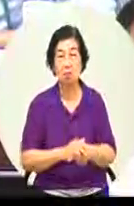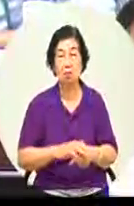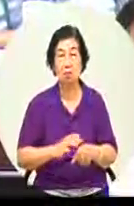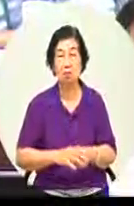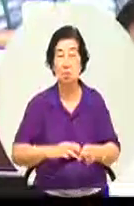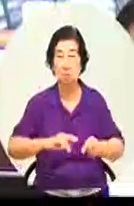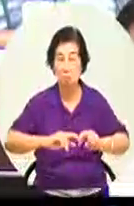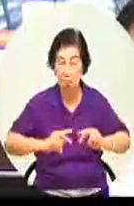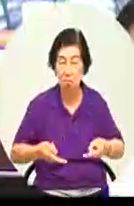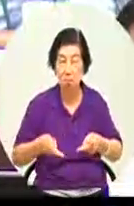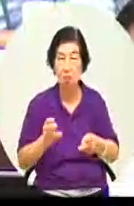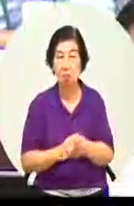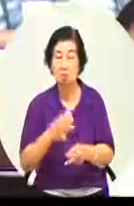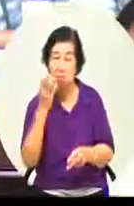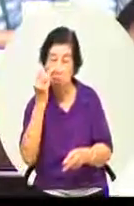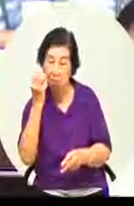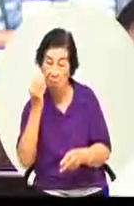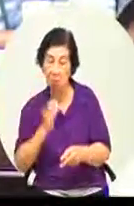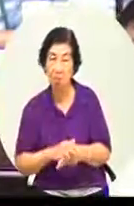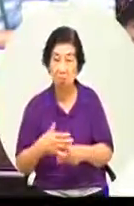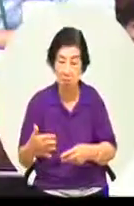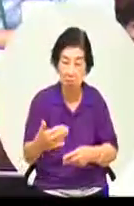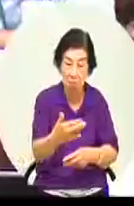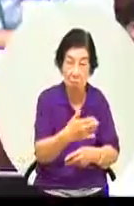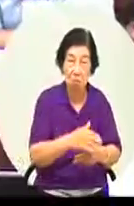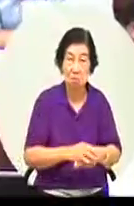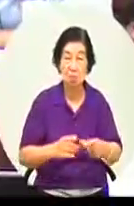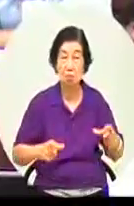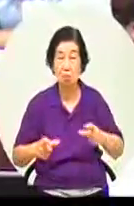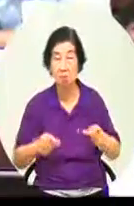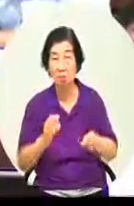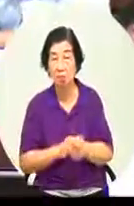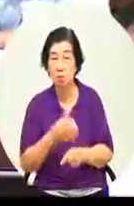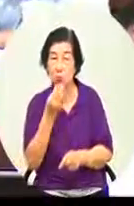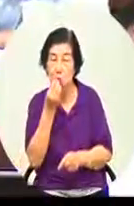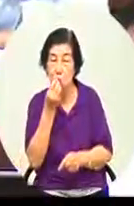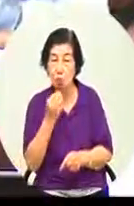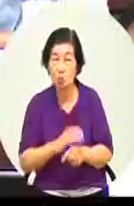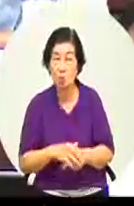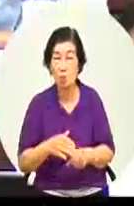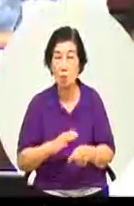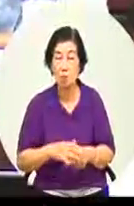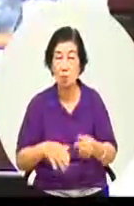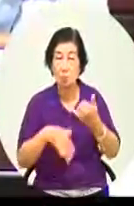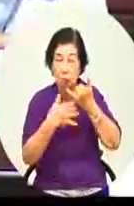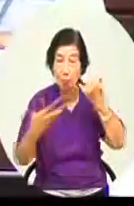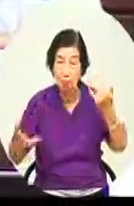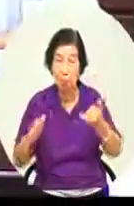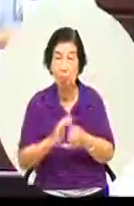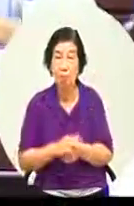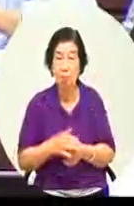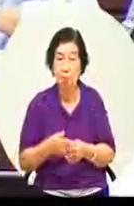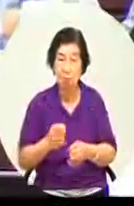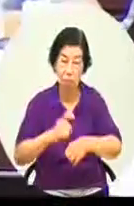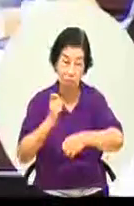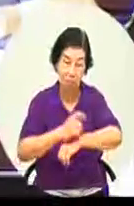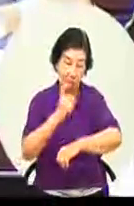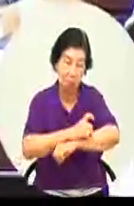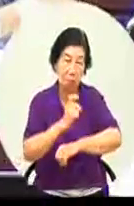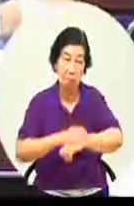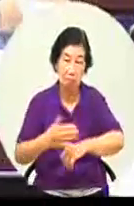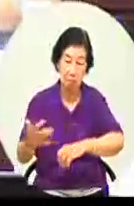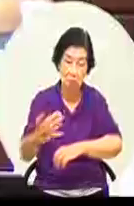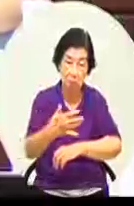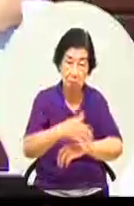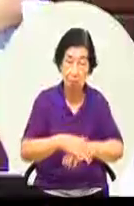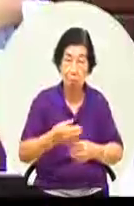港，让大家来到这除了来吃头以外来吃上新鲜的海产来买 熊行县的渔获，但是这个部分我们必须